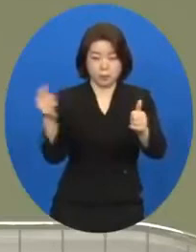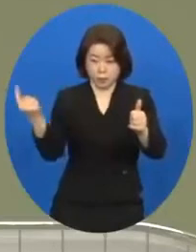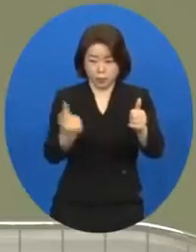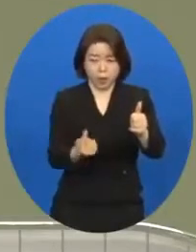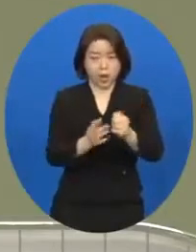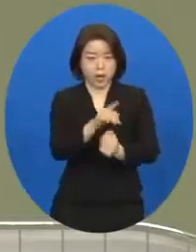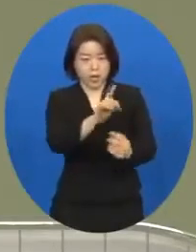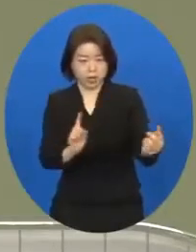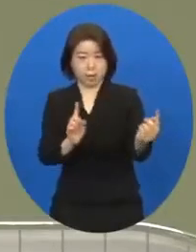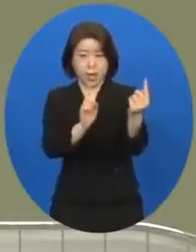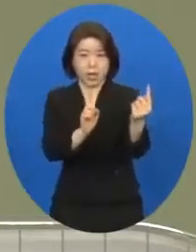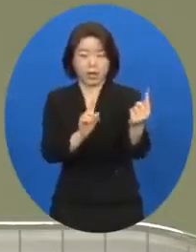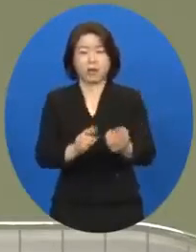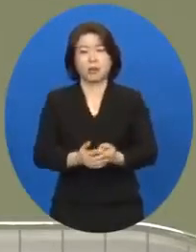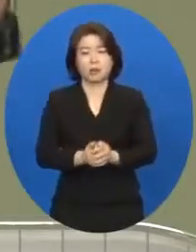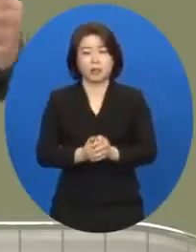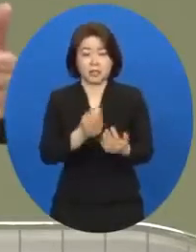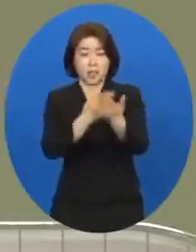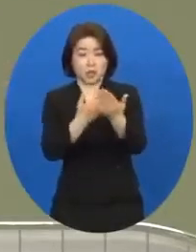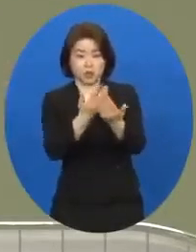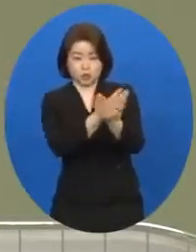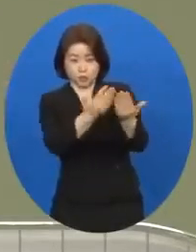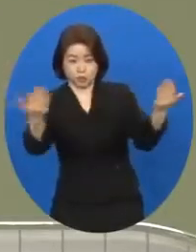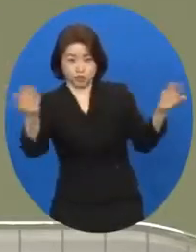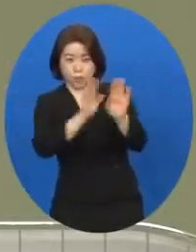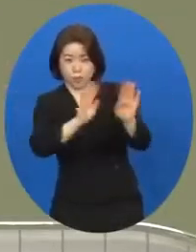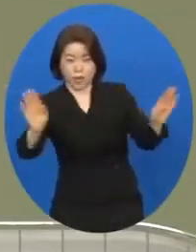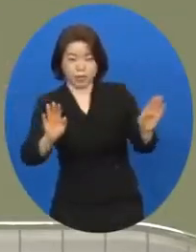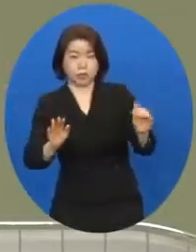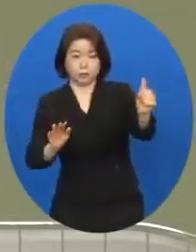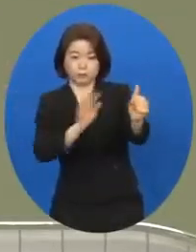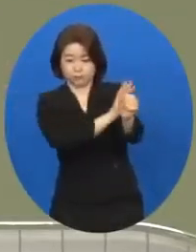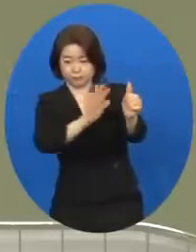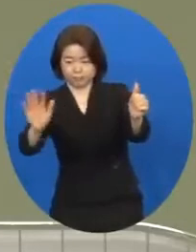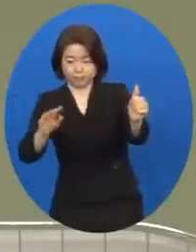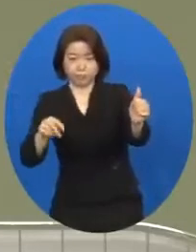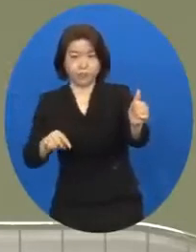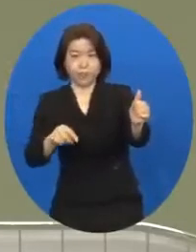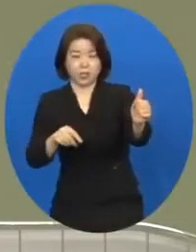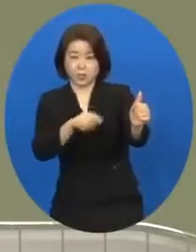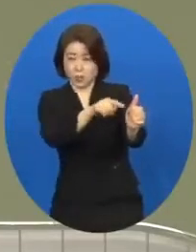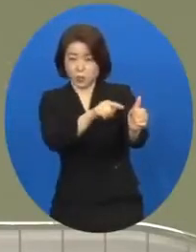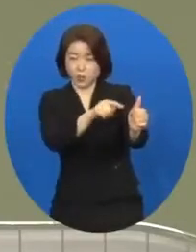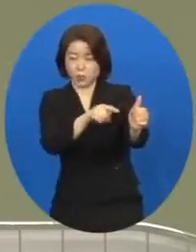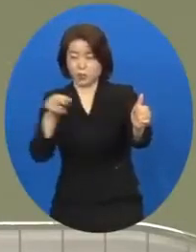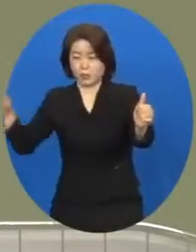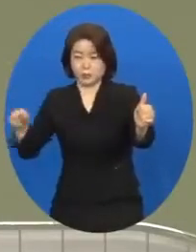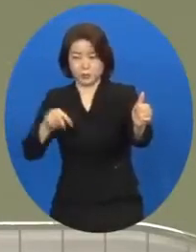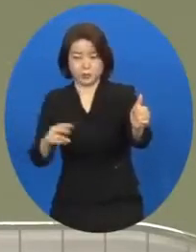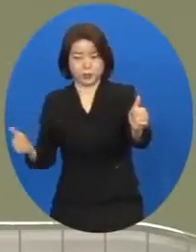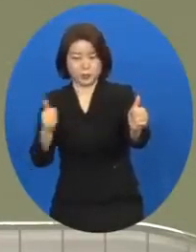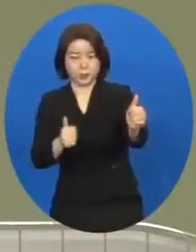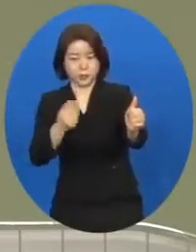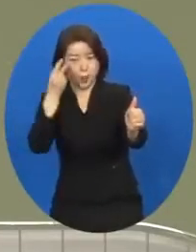아이만을 만납니다. 유리 상자 속에 앉아있는 이 아돌프 아이만을